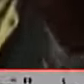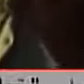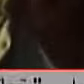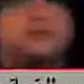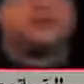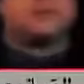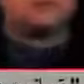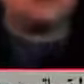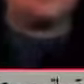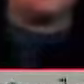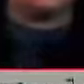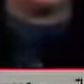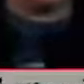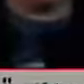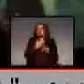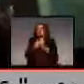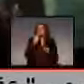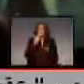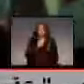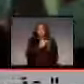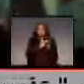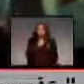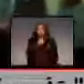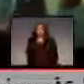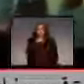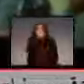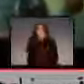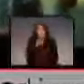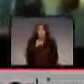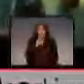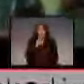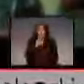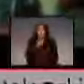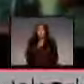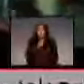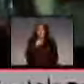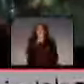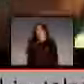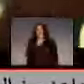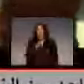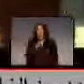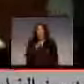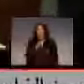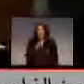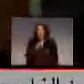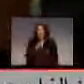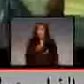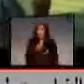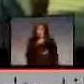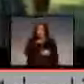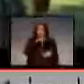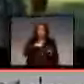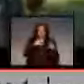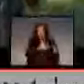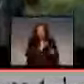التي اشتهر بها في أغلب أدواره. انت يلا قول لنا مين انت هتفكر، انت هتودينا في داهية. انت كمان بتهدد